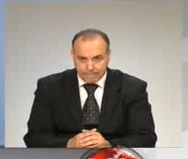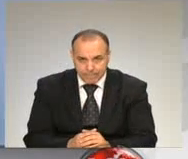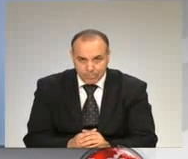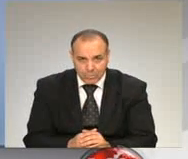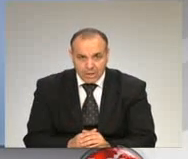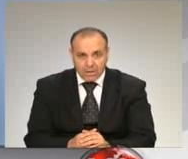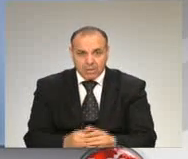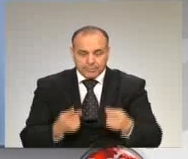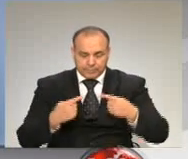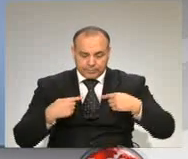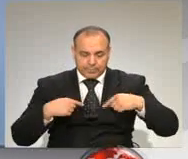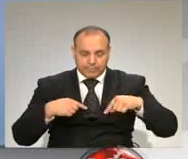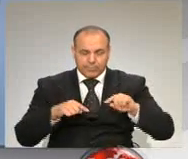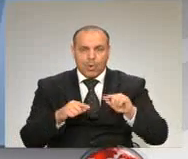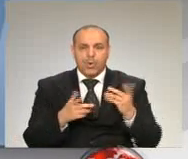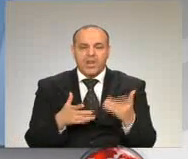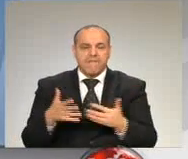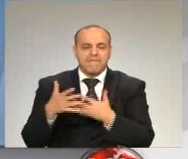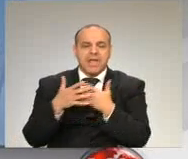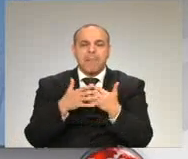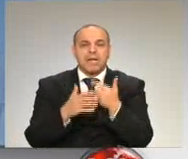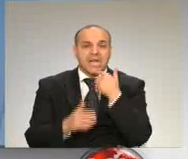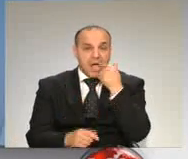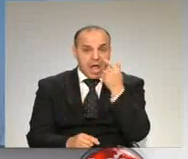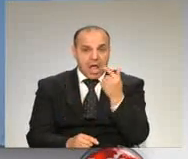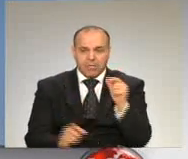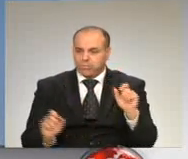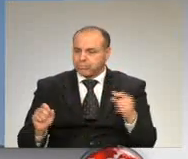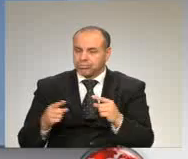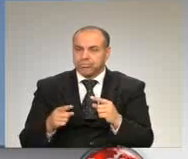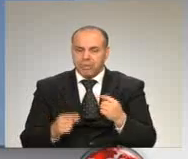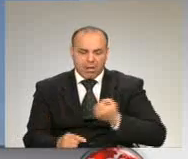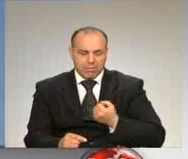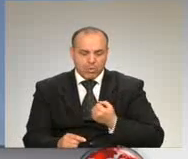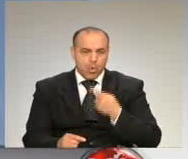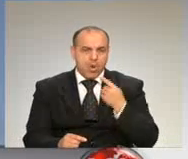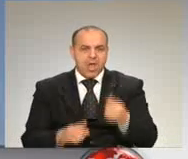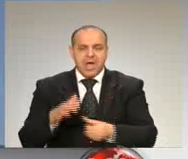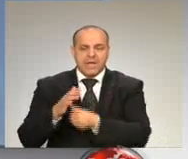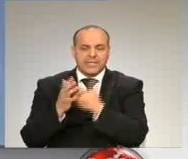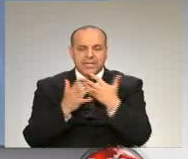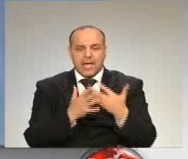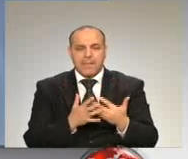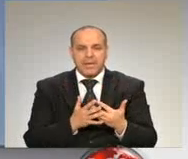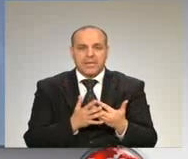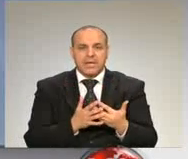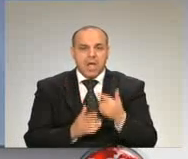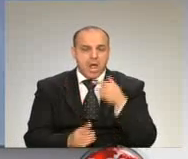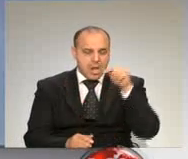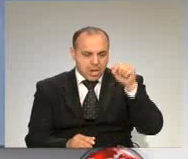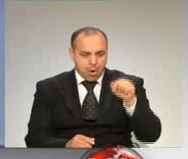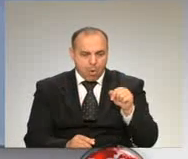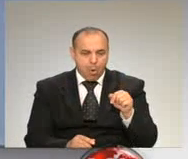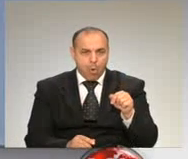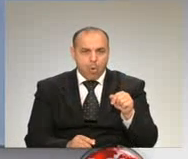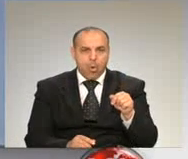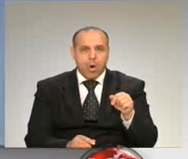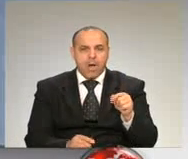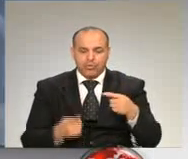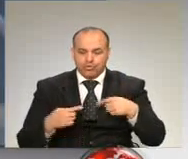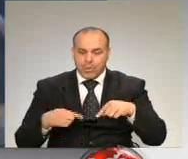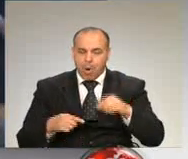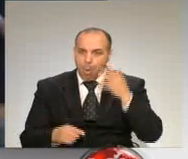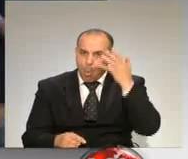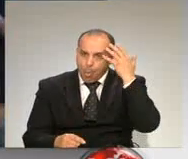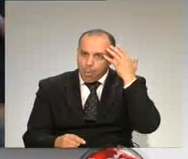في قمة دولية للبيت الأبيض حول مواجهة التطرف، يتحدث الرئيس الأمريكي باراك أوباما اليوم إلى المجتمعين من